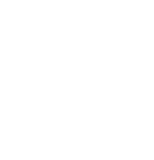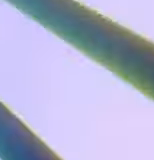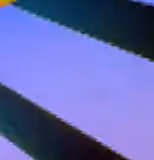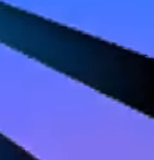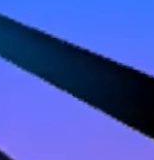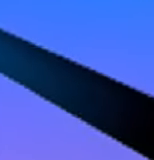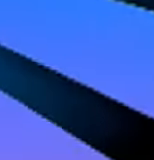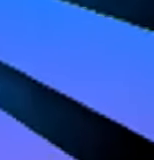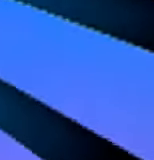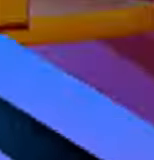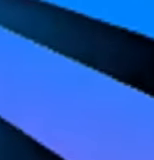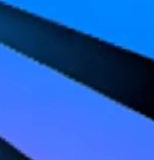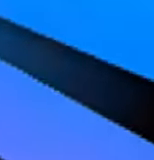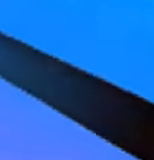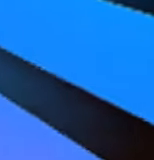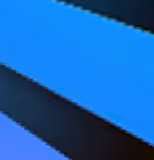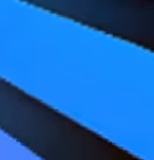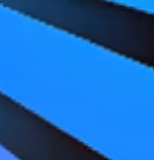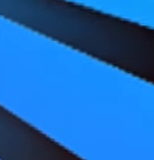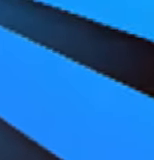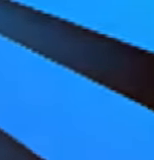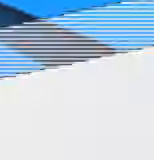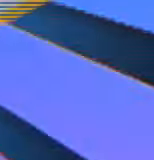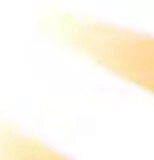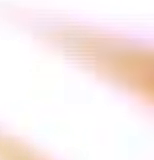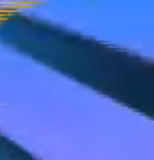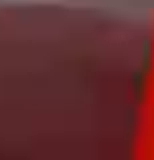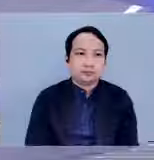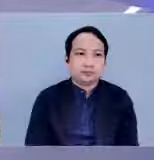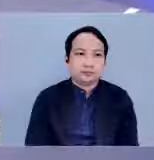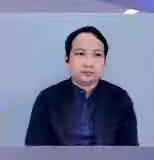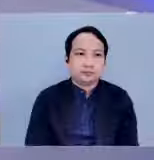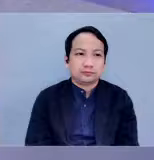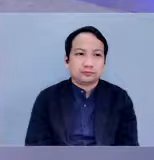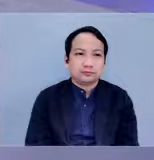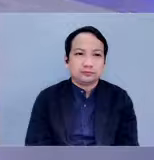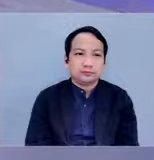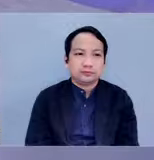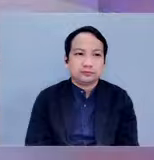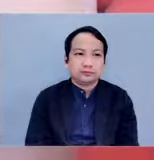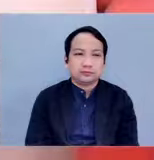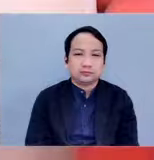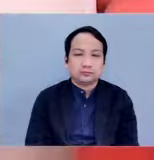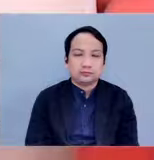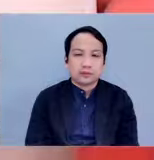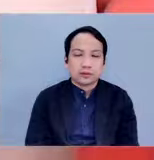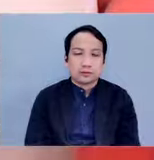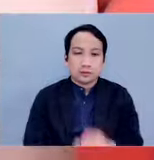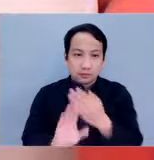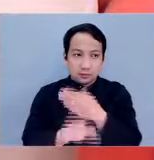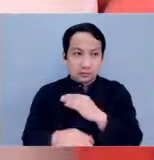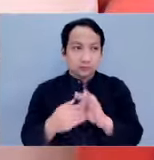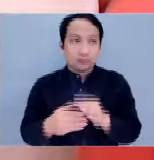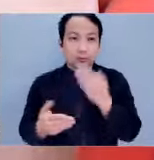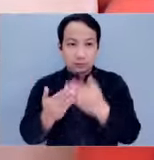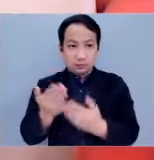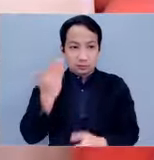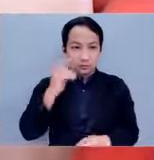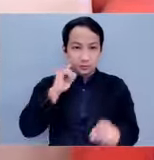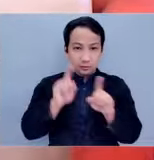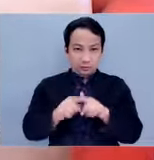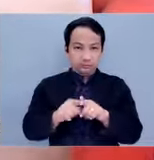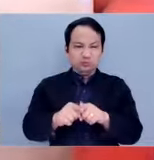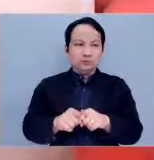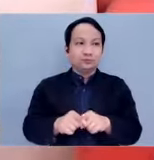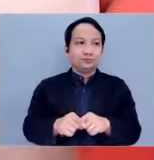Na Magbabalik po ang Good Morning, kapatid.